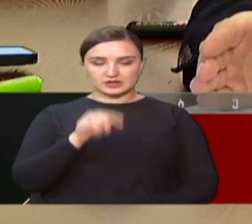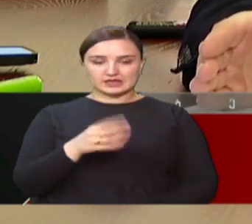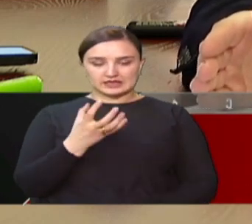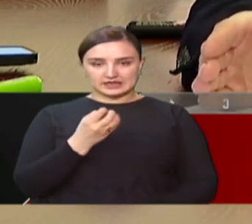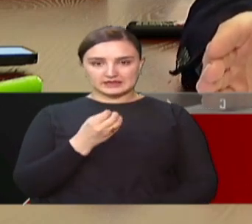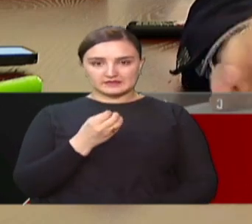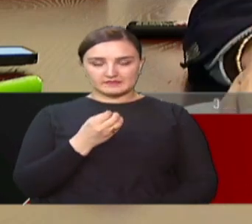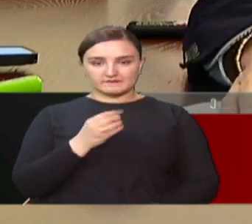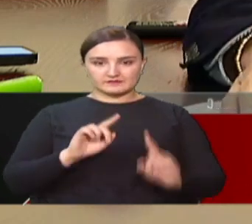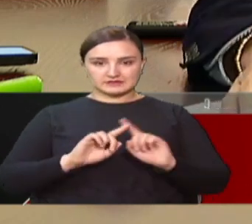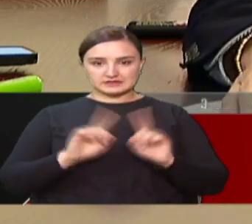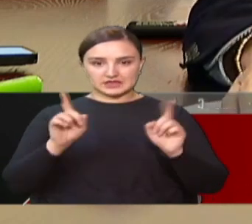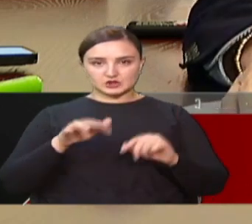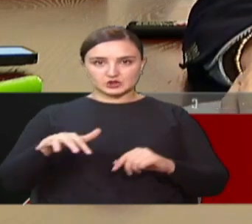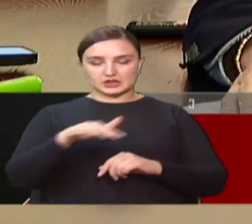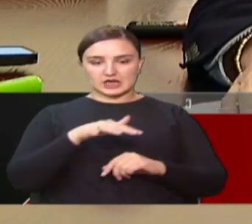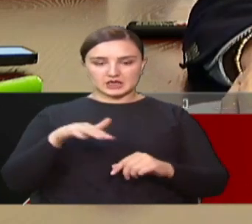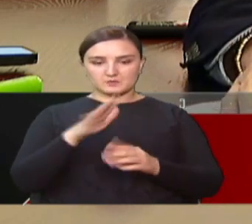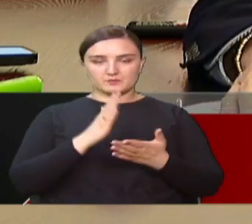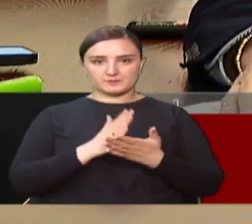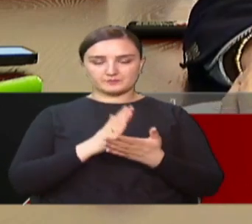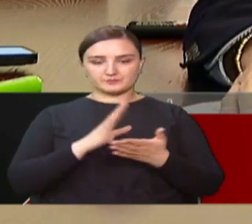კიდევ საოცარი გარემოებაა, რომ